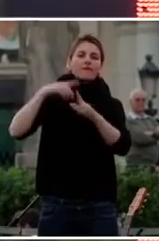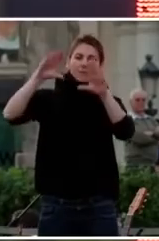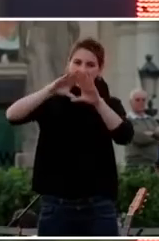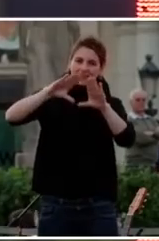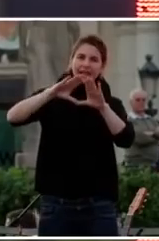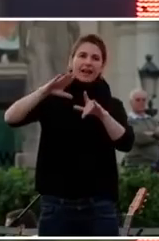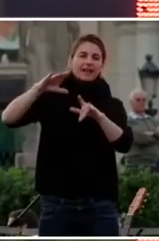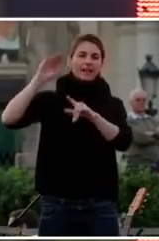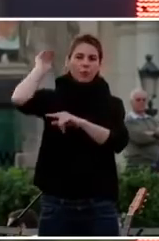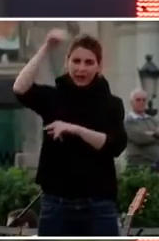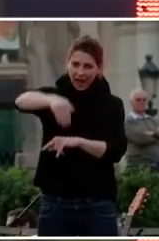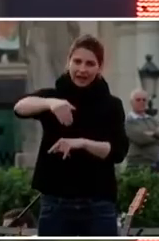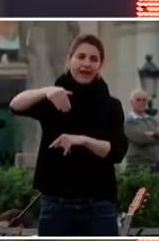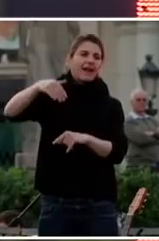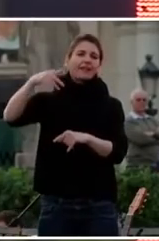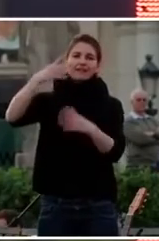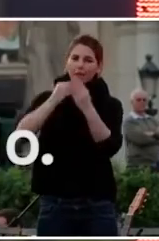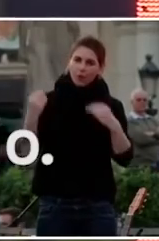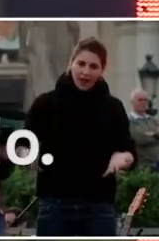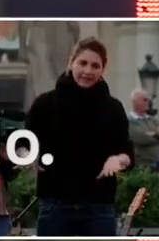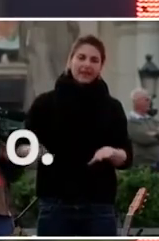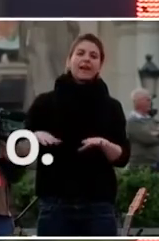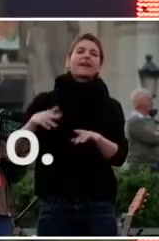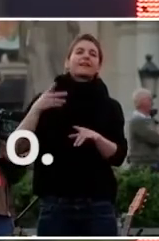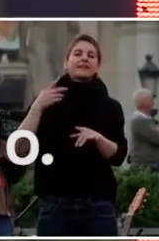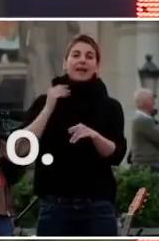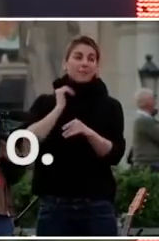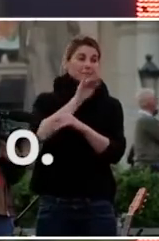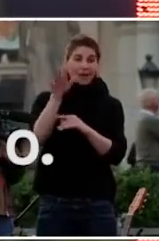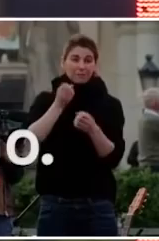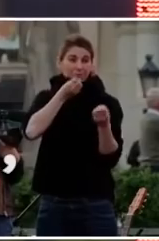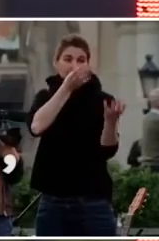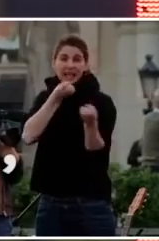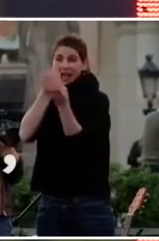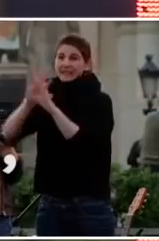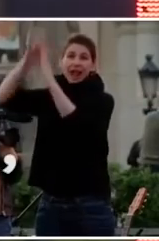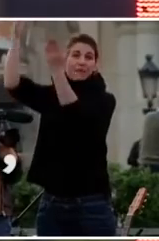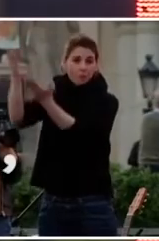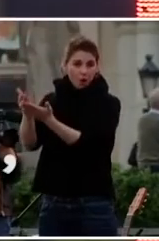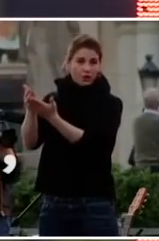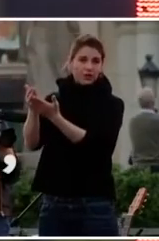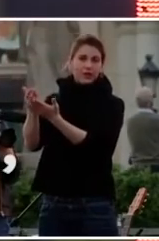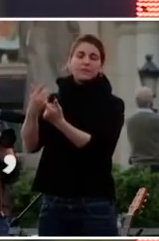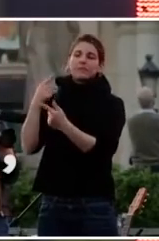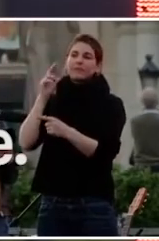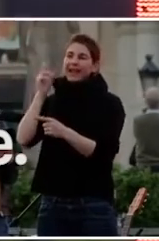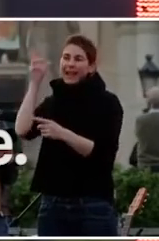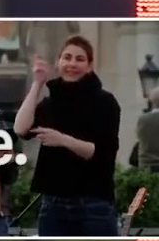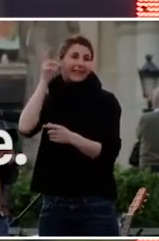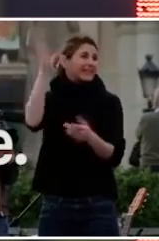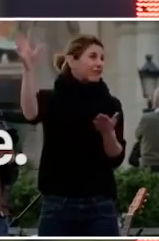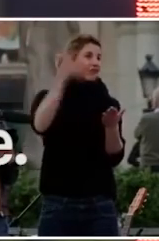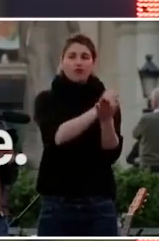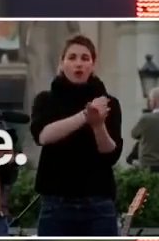feminista, ciutat republicana, ciutat democràtica, i enviar el missatge al món que se senti a cada racó, a